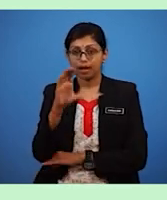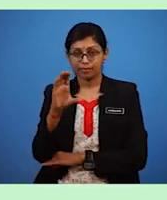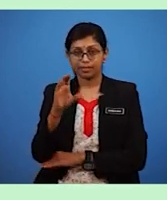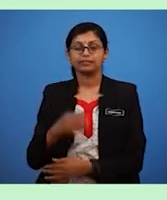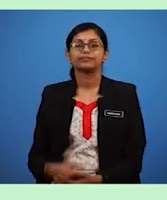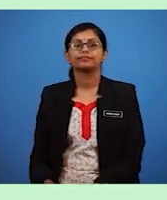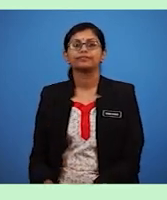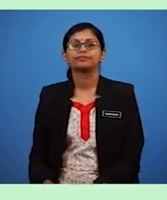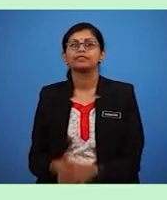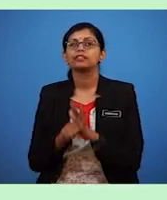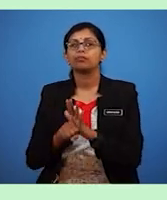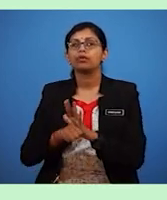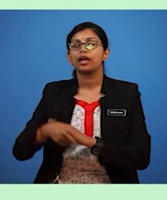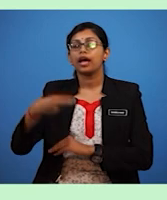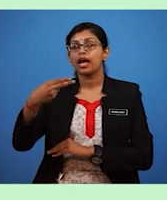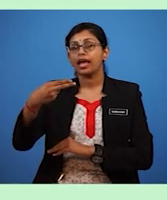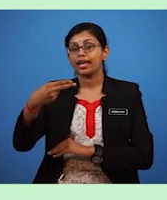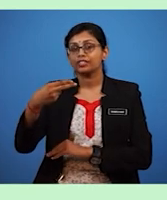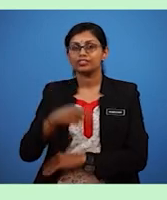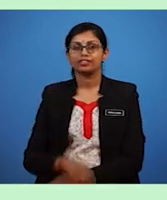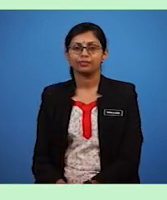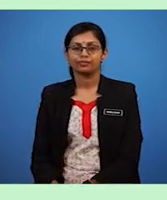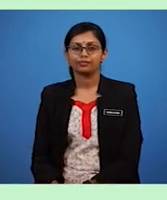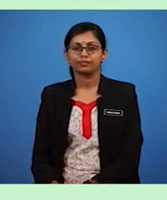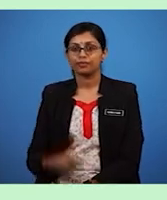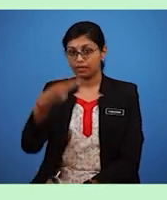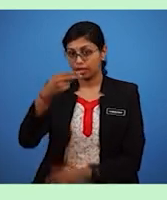dengan simbolnya ialah H.